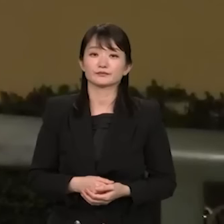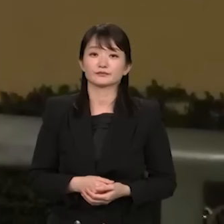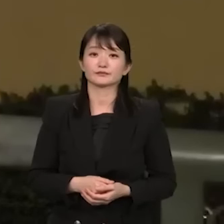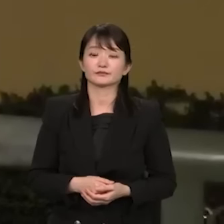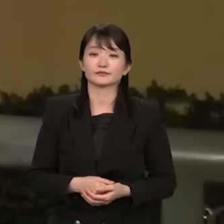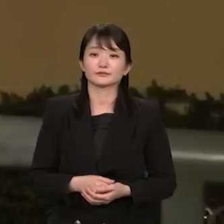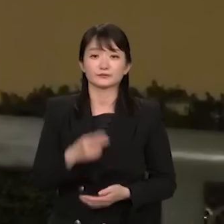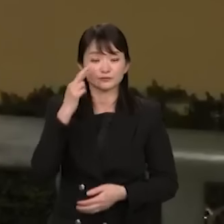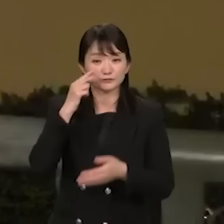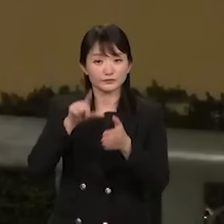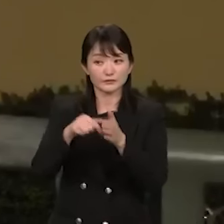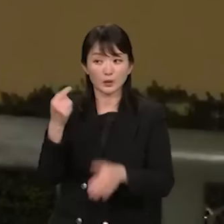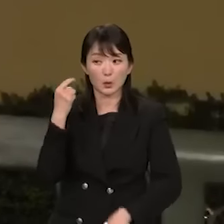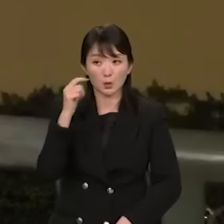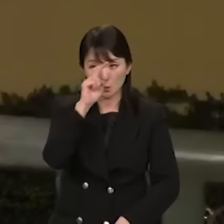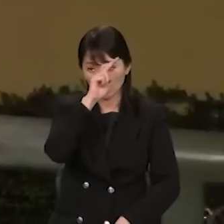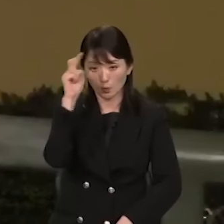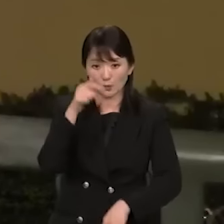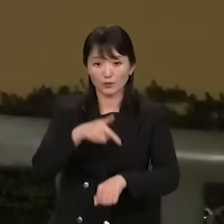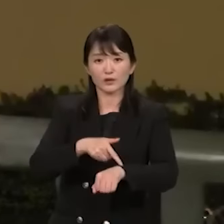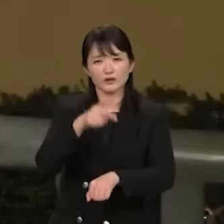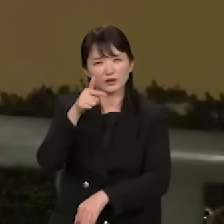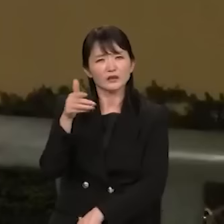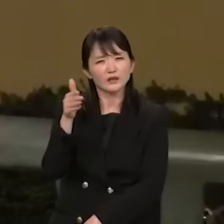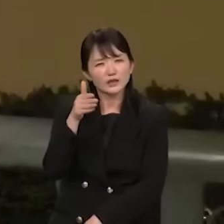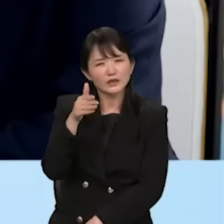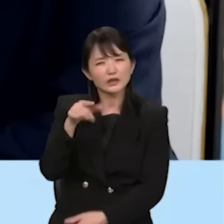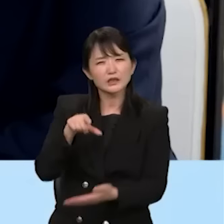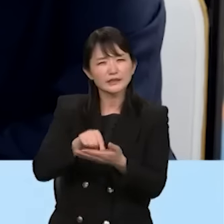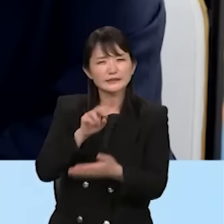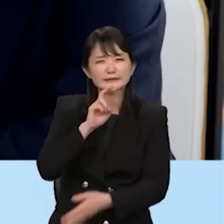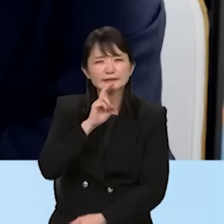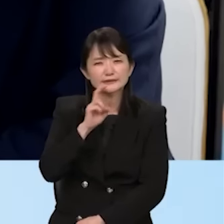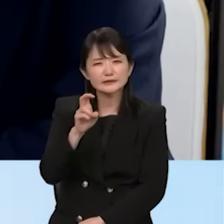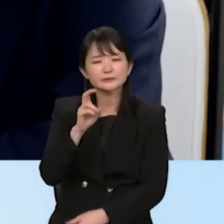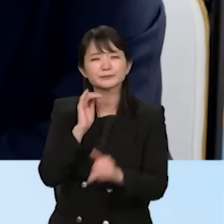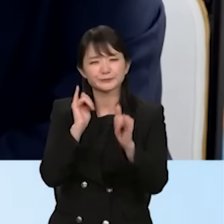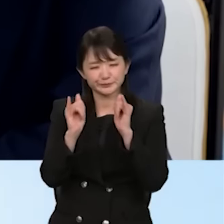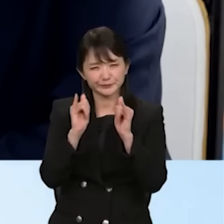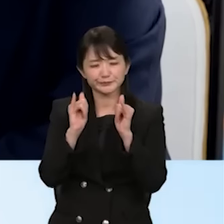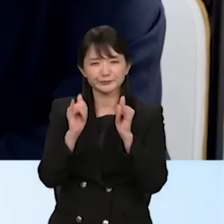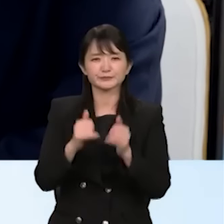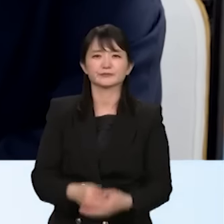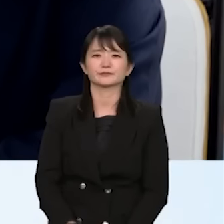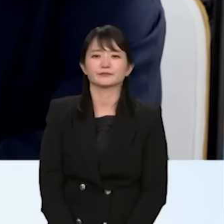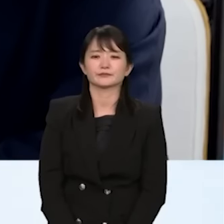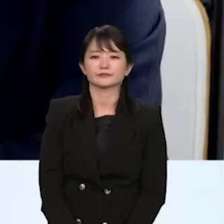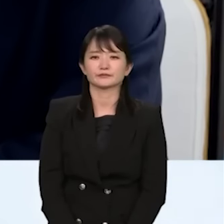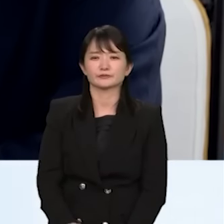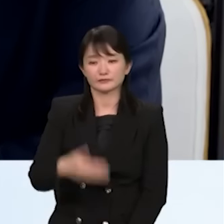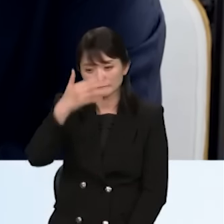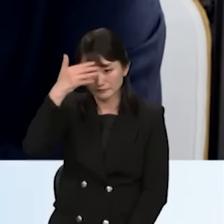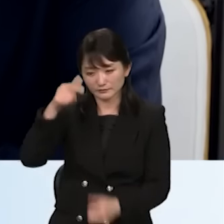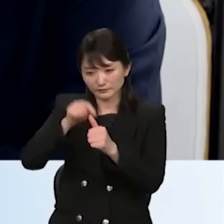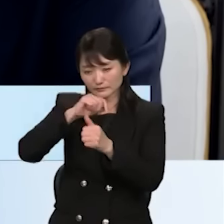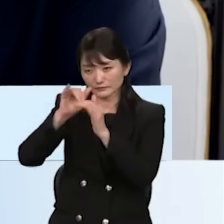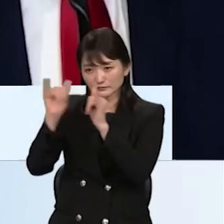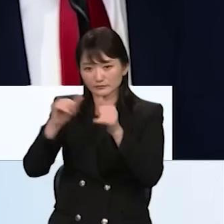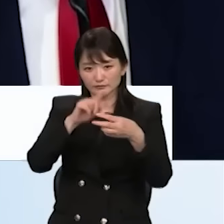네, 현지 시간으로 어제 오후 6시쯤부터 약 12분간 통화가 이루어졌습니다. 트럼프 당선인은